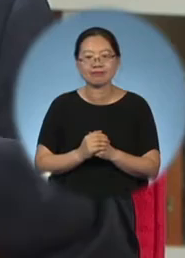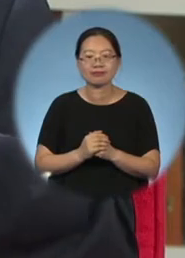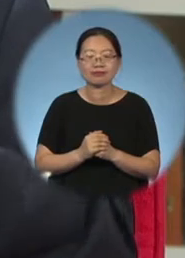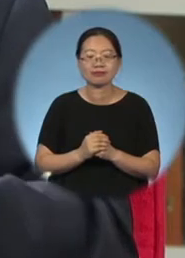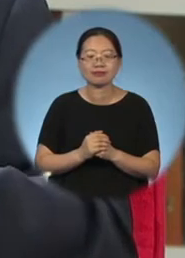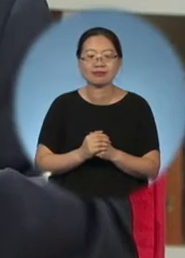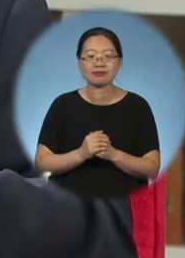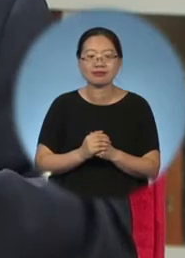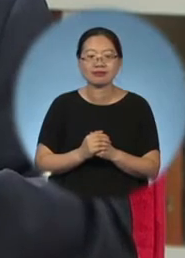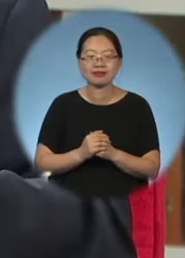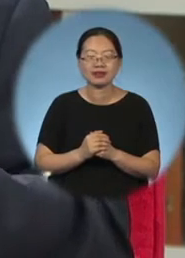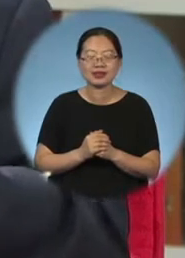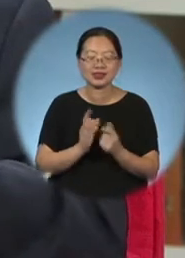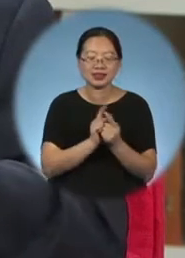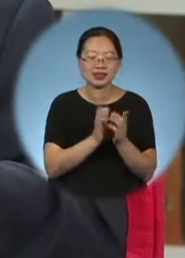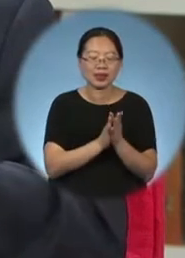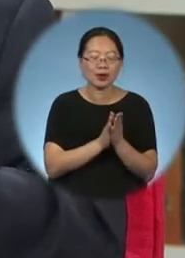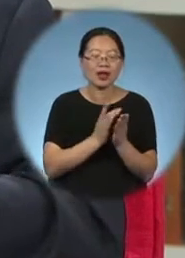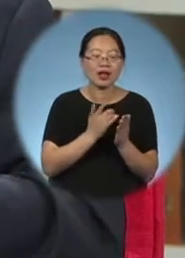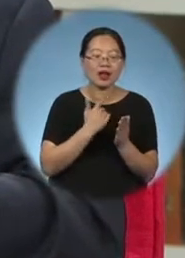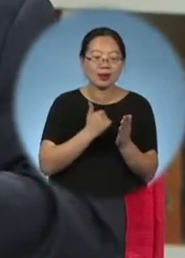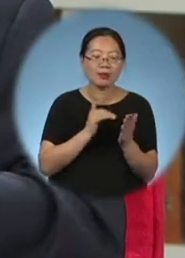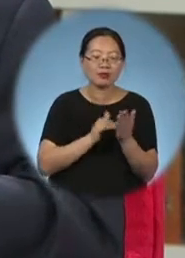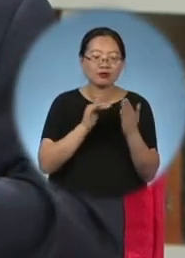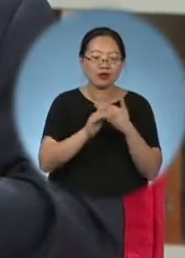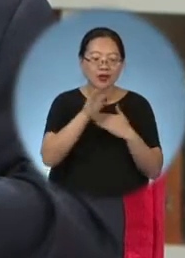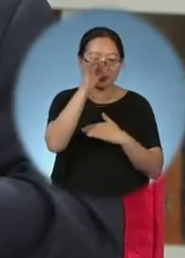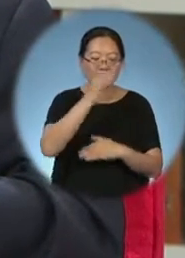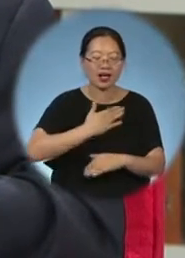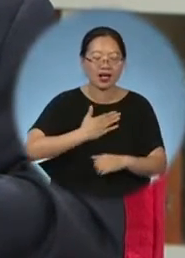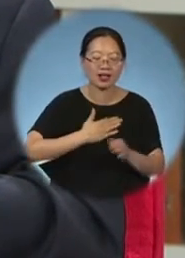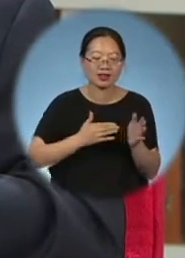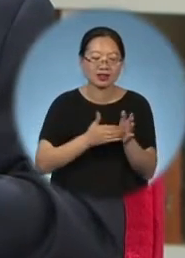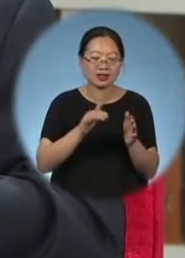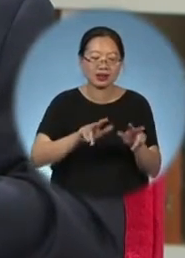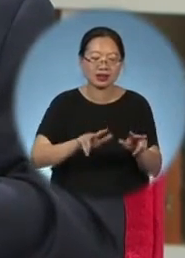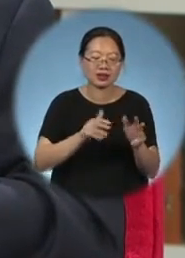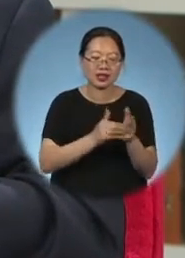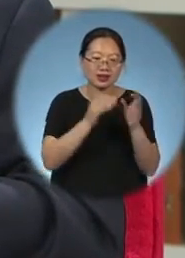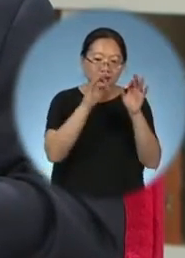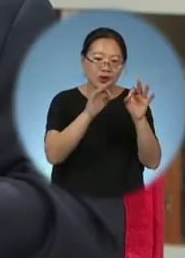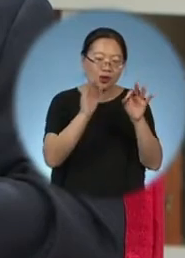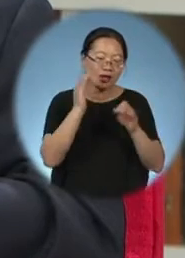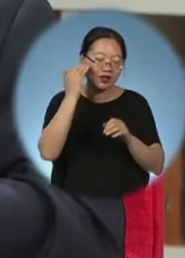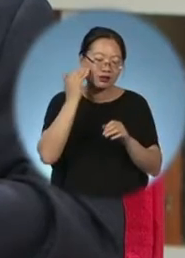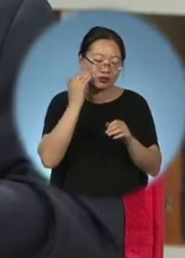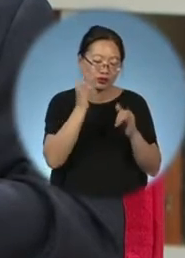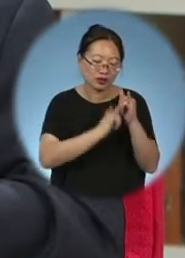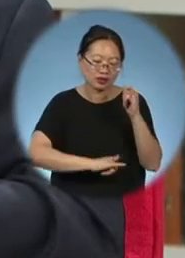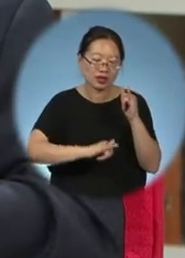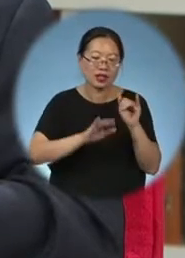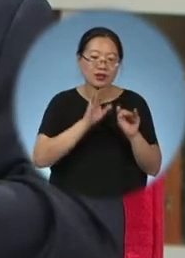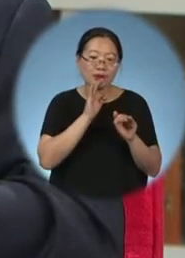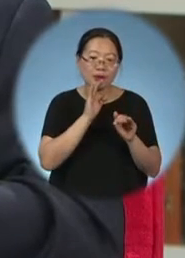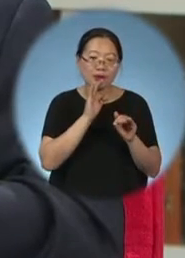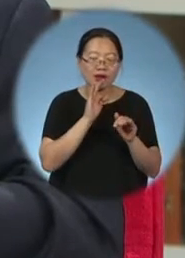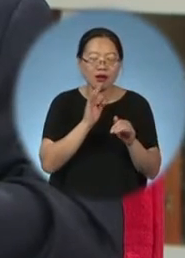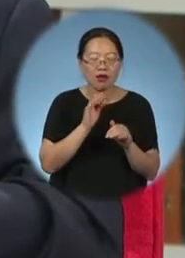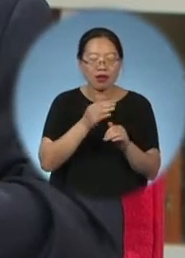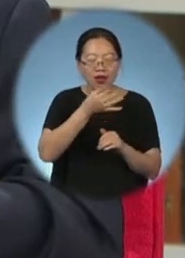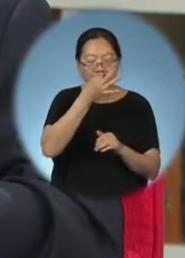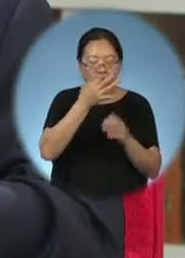그거는 이제 해봐야 알겠습니다. 네, 그런데 네. 저는 이제 지금까지 보면은 예, 대한민국 역사는 정말